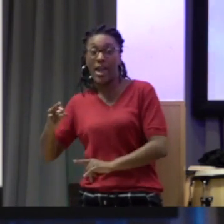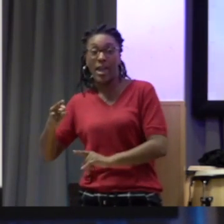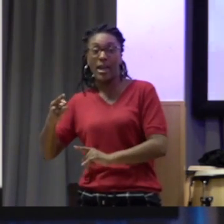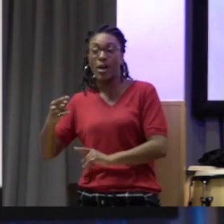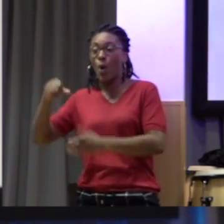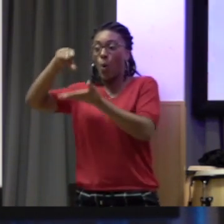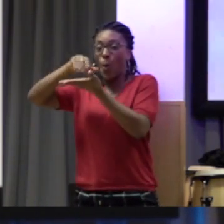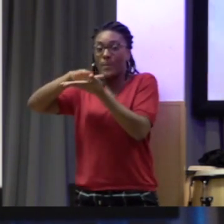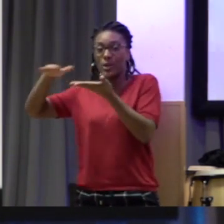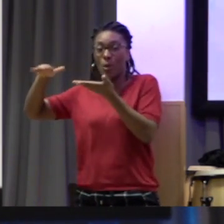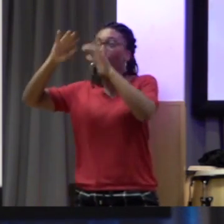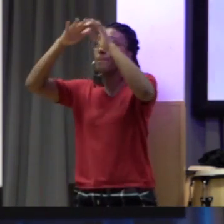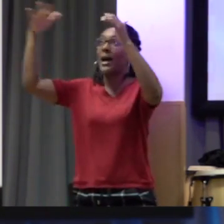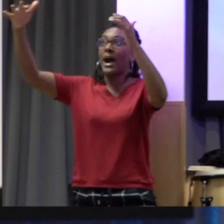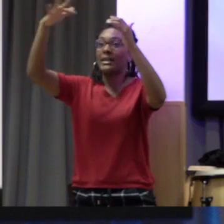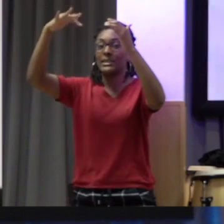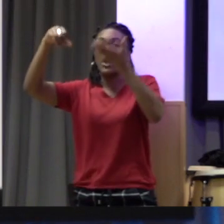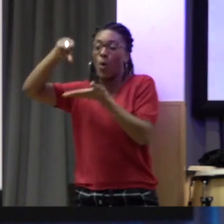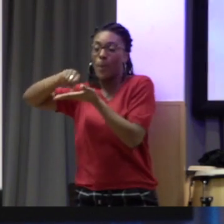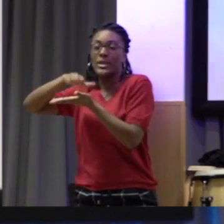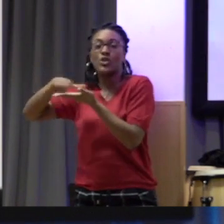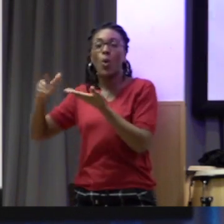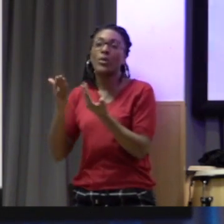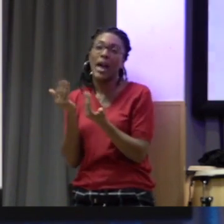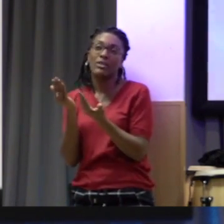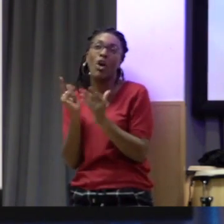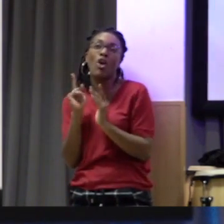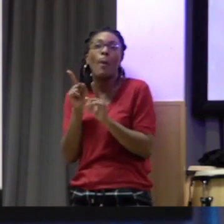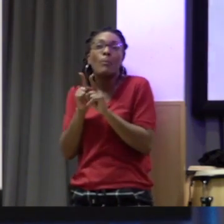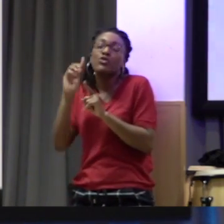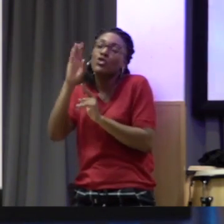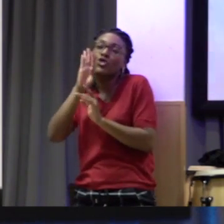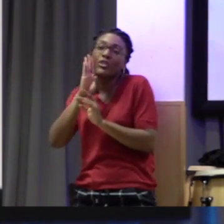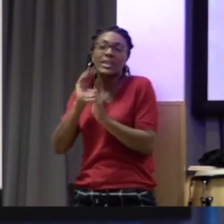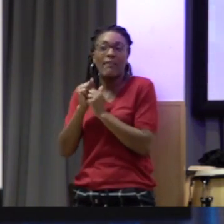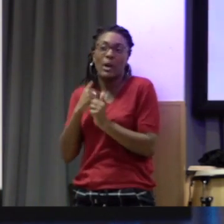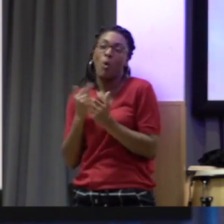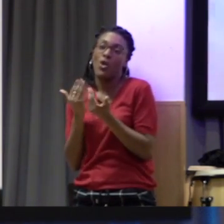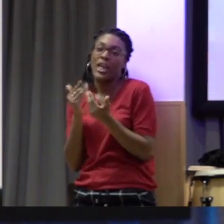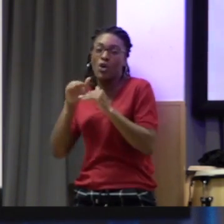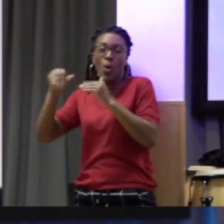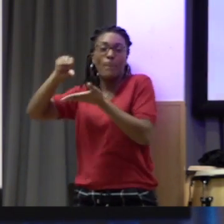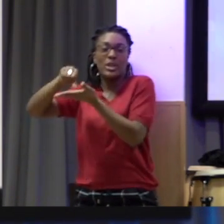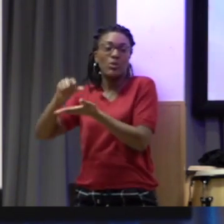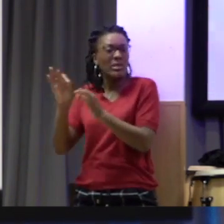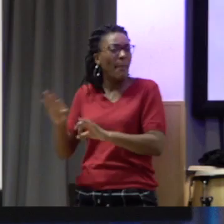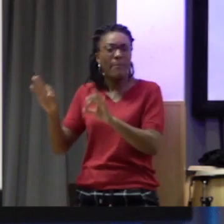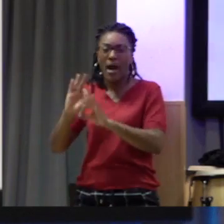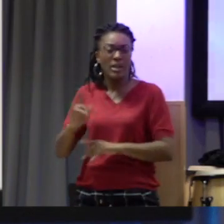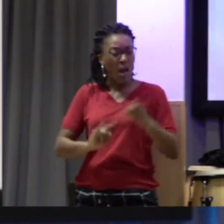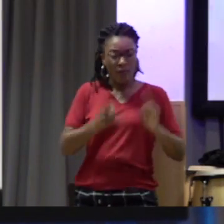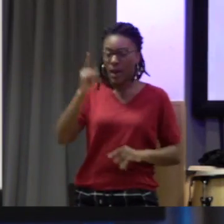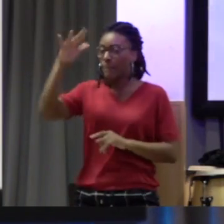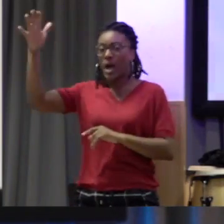Alors que nous savons qu'il y a la vie et il y a la mort. Il n'y a pas entre les deux. Soit on est